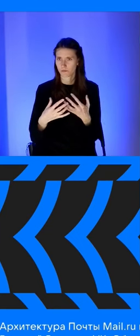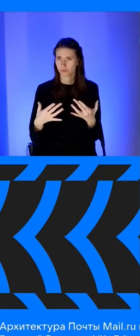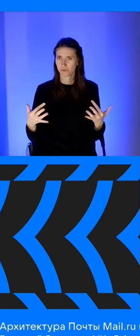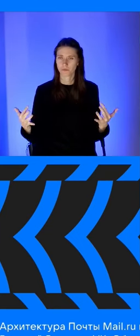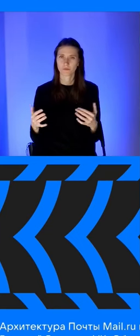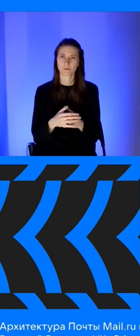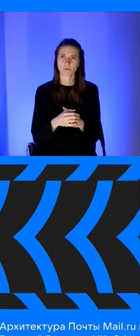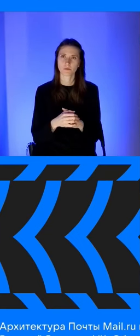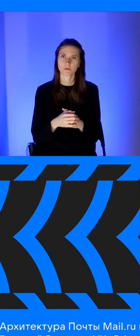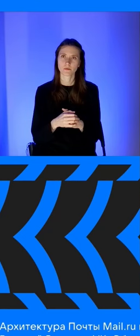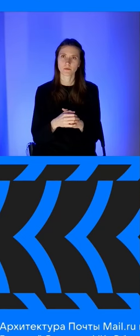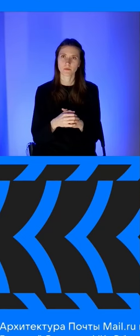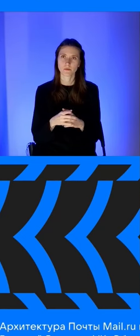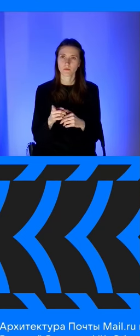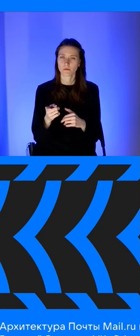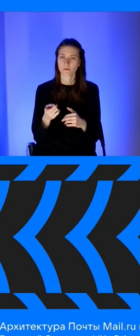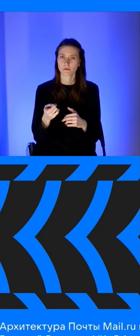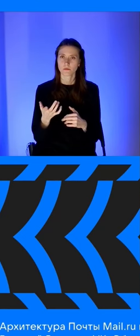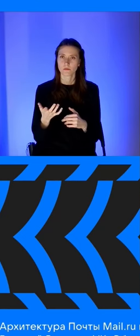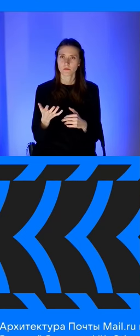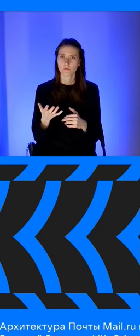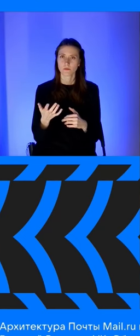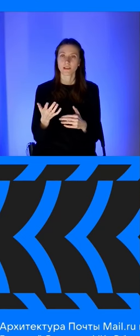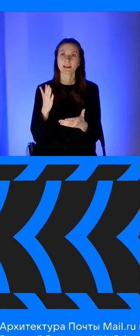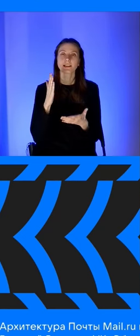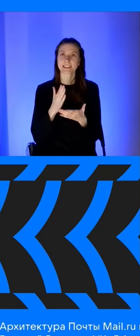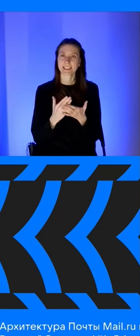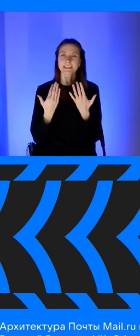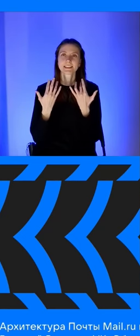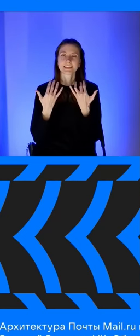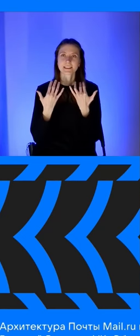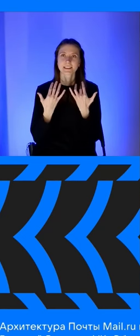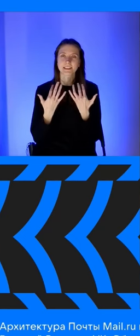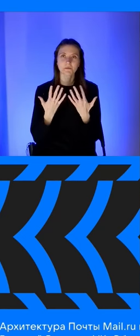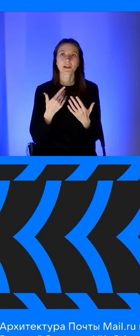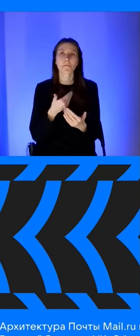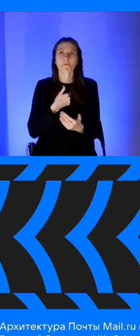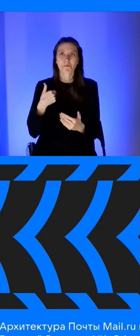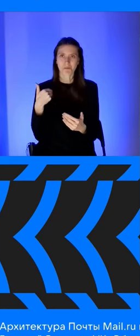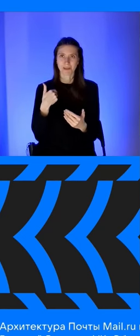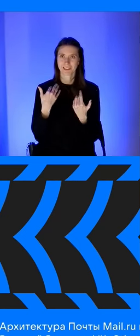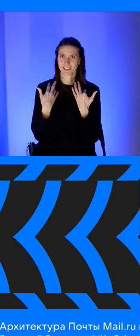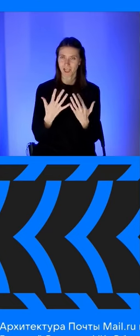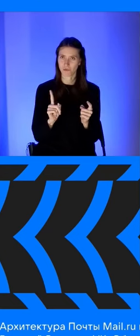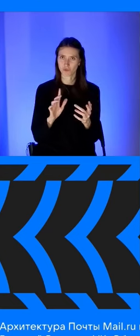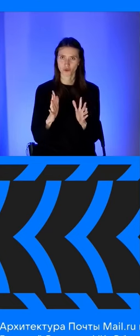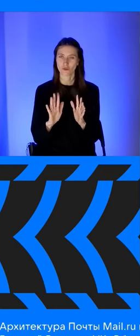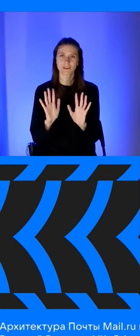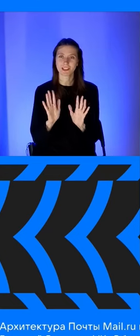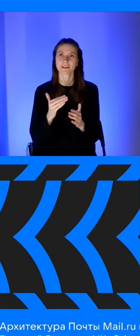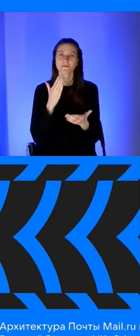SLA. То есть, ну, как бы есть требования, не то, что мы выставляем, а как бы есть